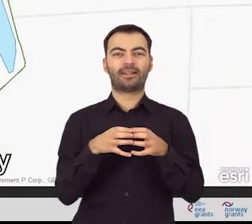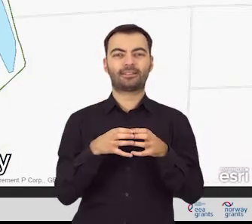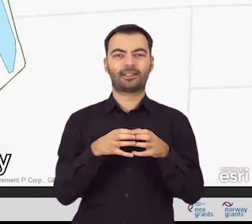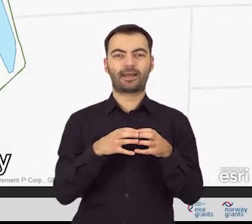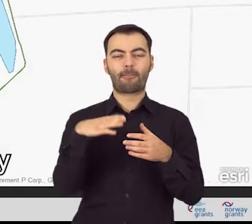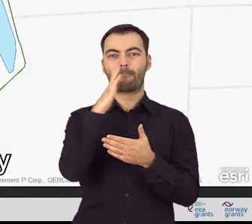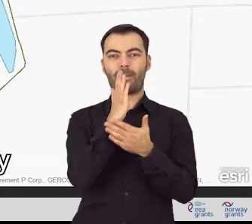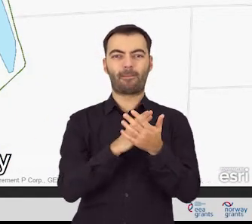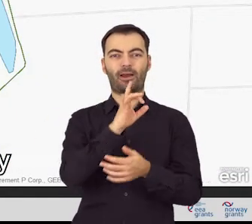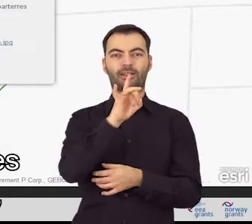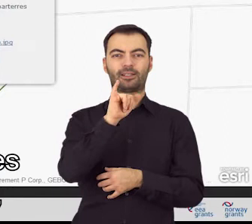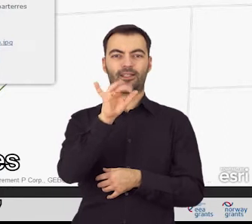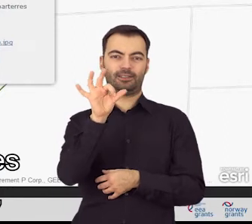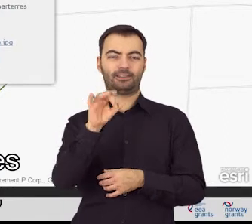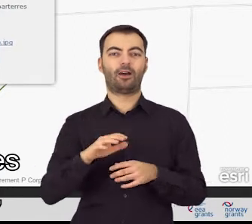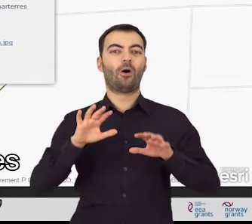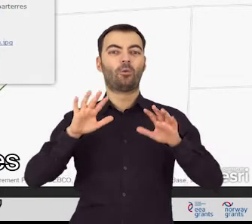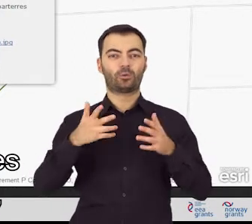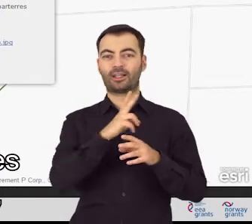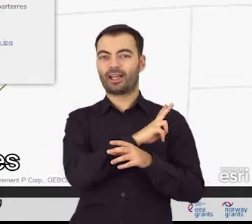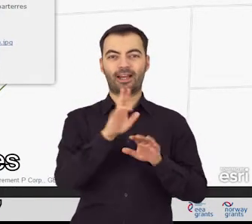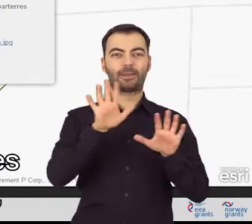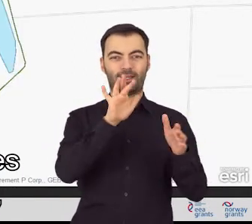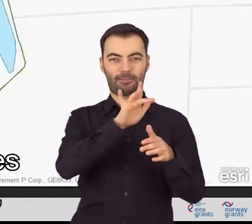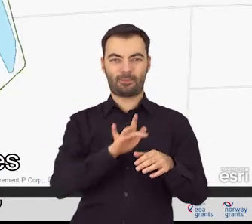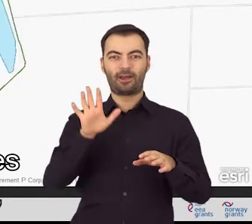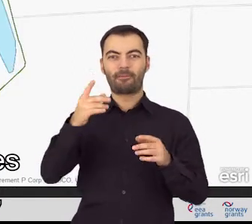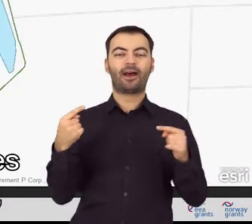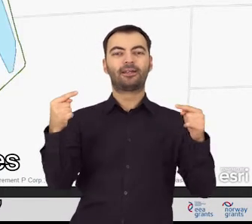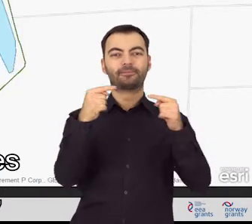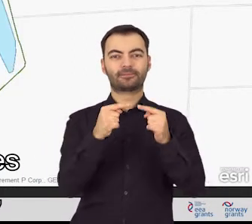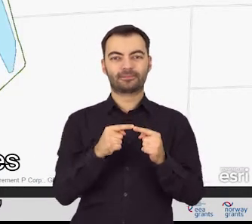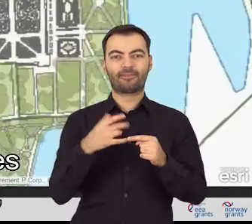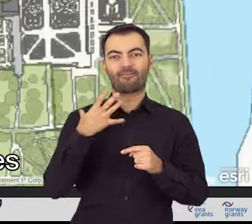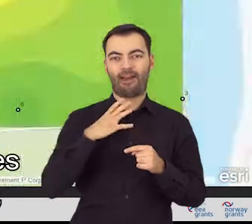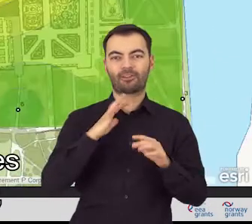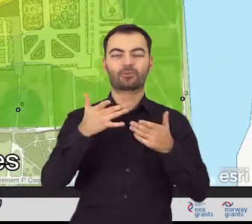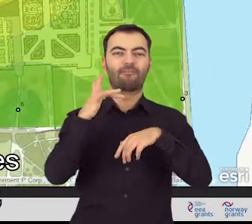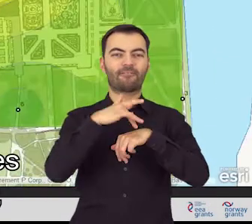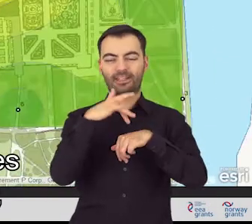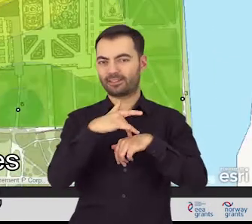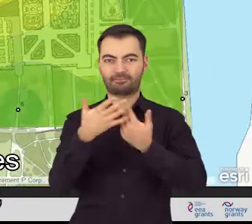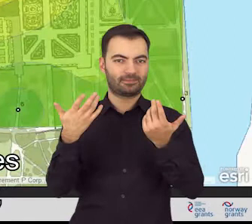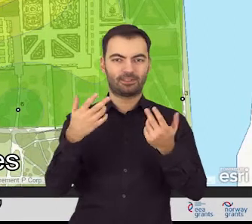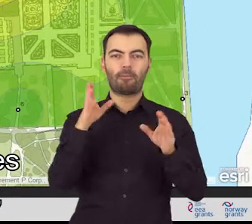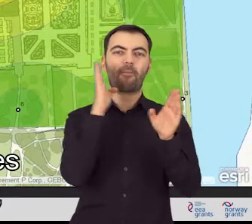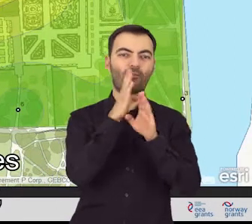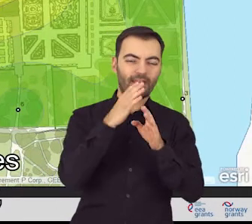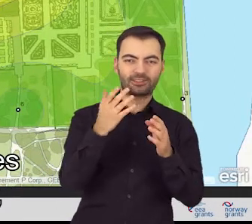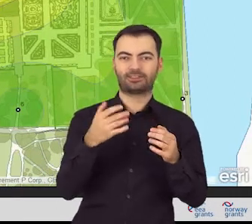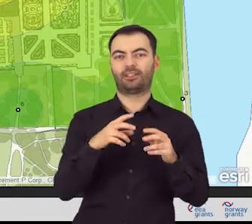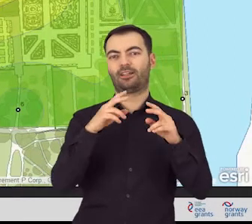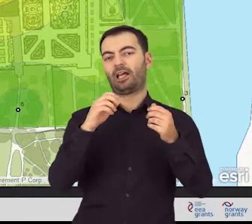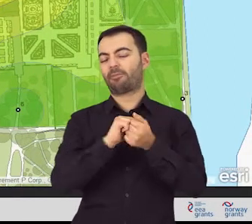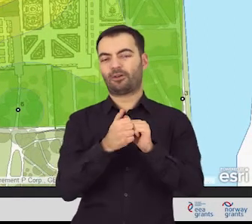mapy GIS-owej. Każda lokalizacja będzie miała przypisany konkretny walor w postaci wyników, czy to będzie dotyczyło badań powietrza,